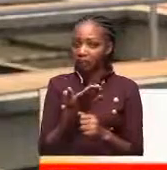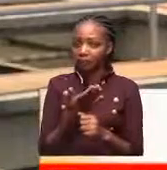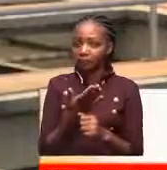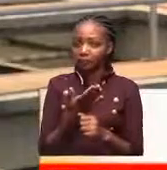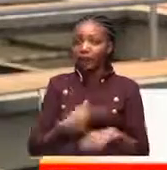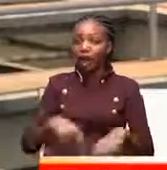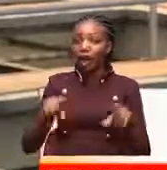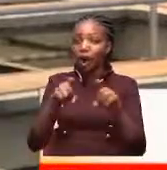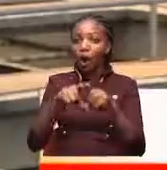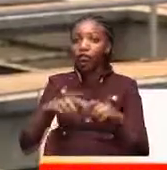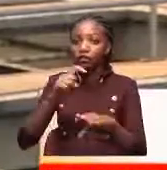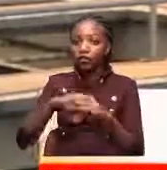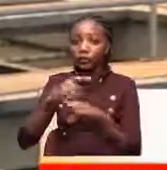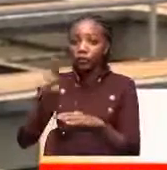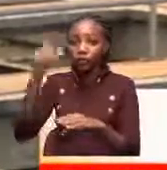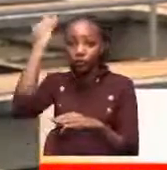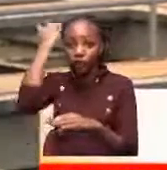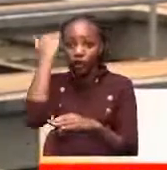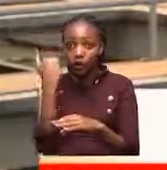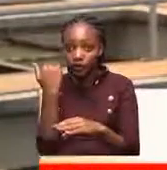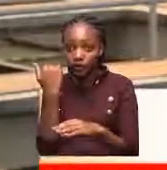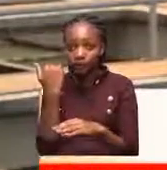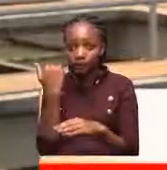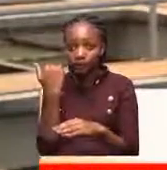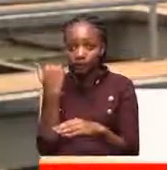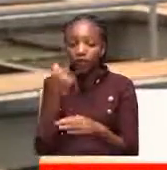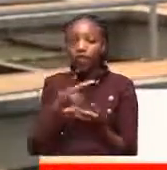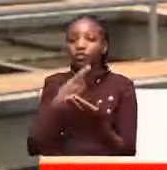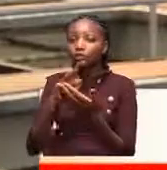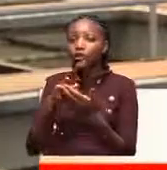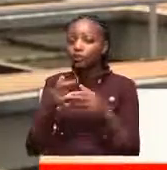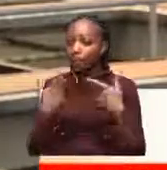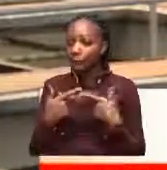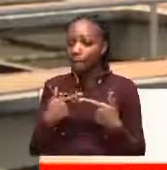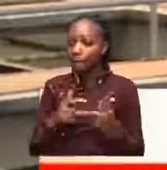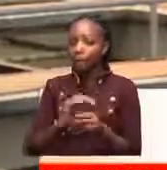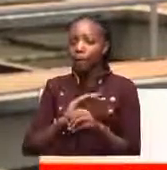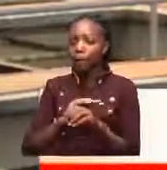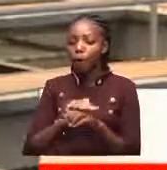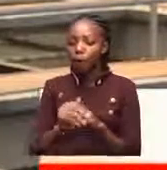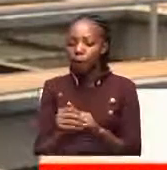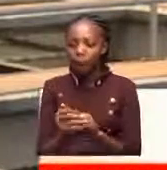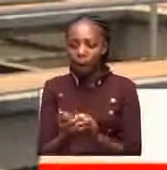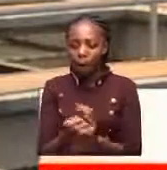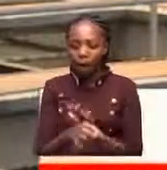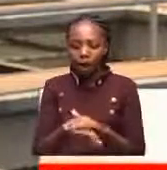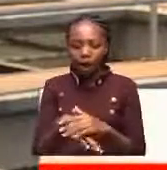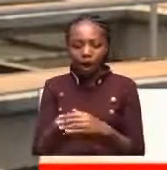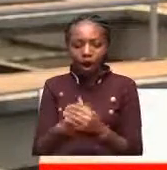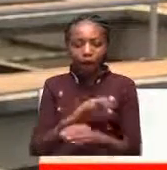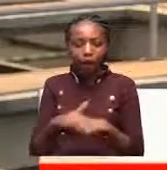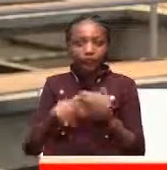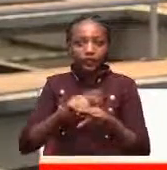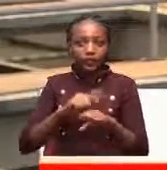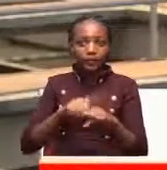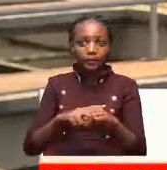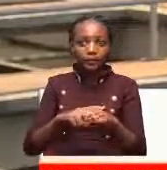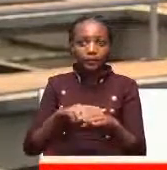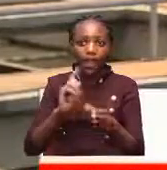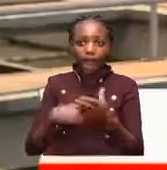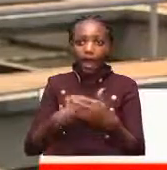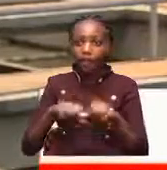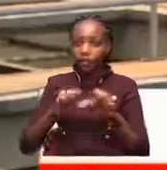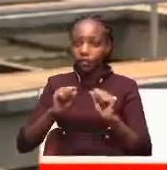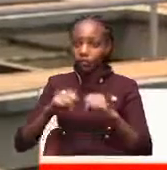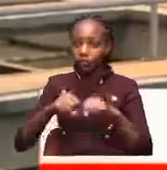even as you enter to the courts, so that people can wash their hands, so that they can